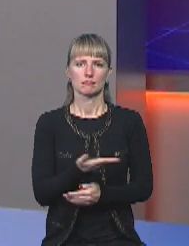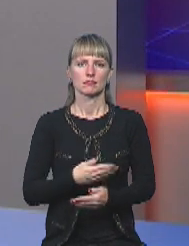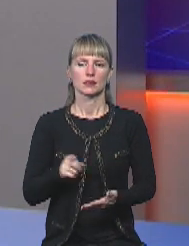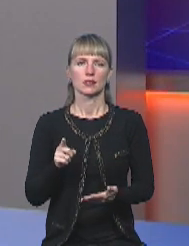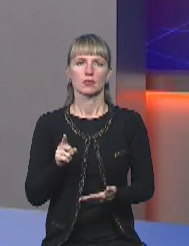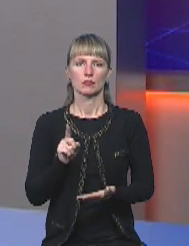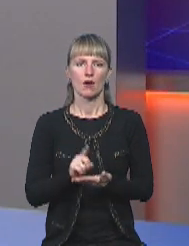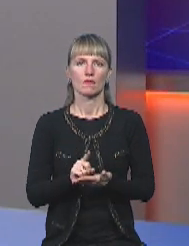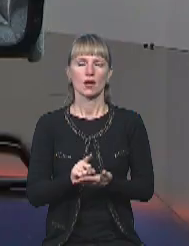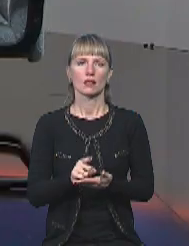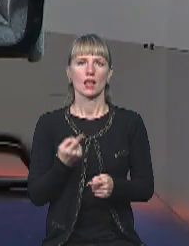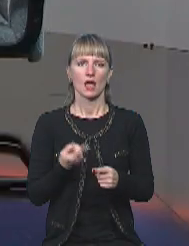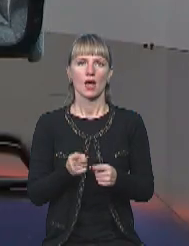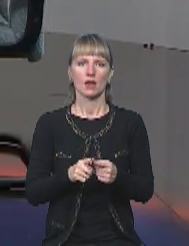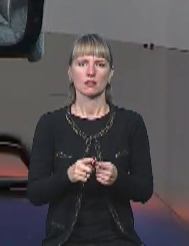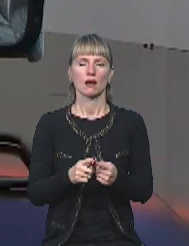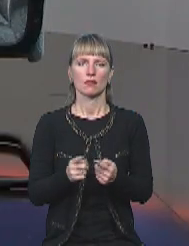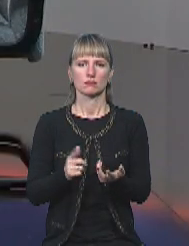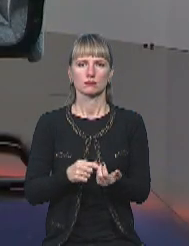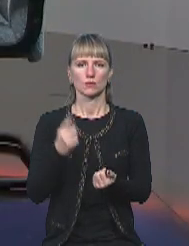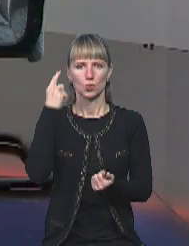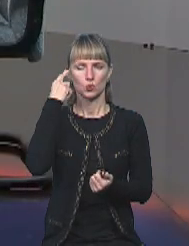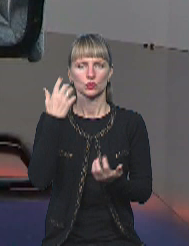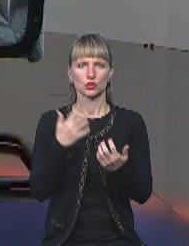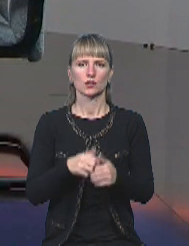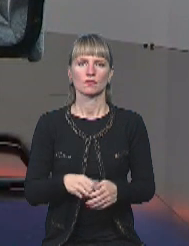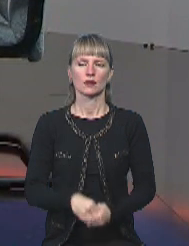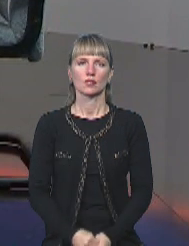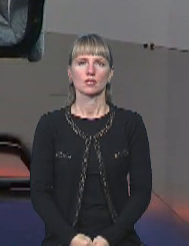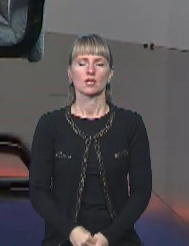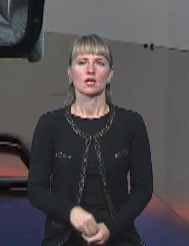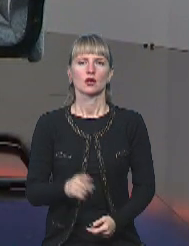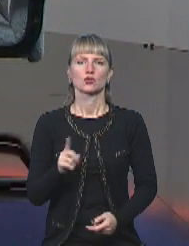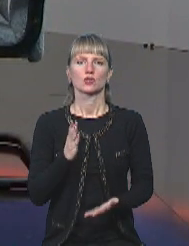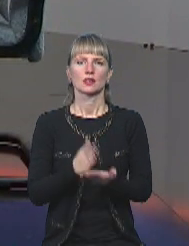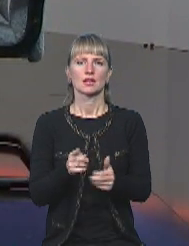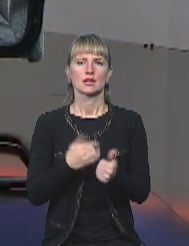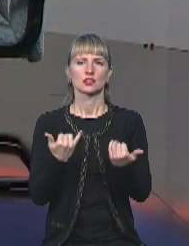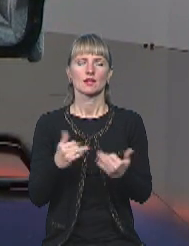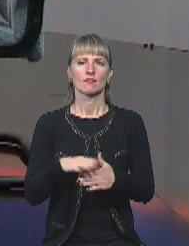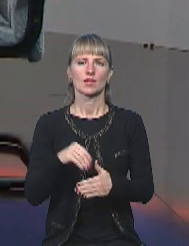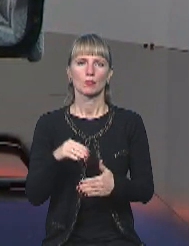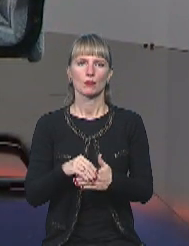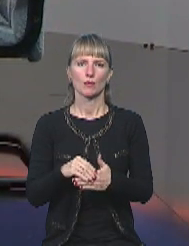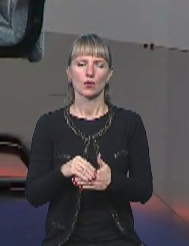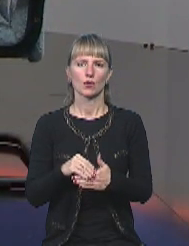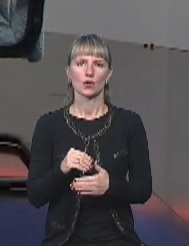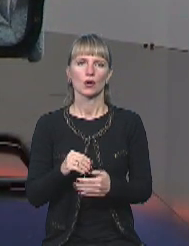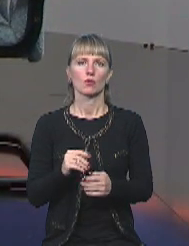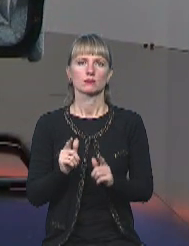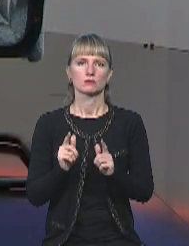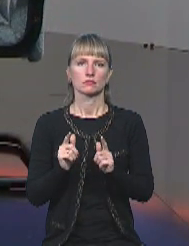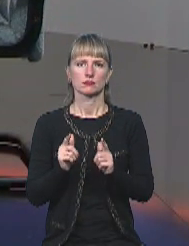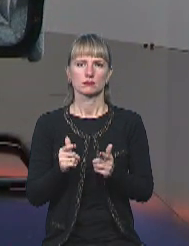зважати на це. Одним із вкидів, вважає Тетяна Дурнєва, є і те, що називається зараз вибори, узгоджене у